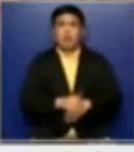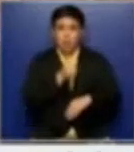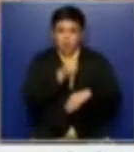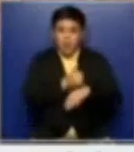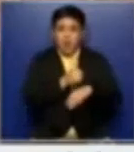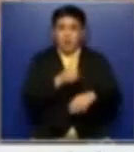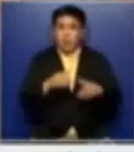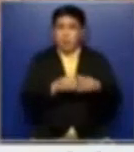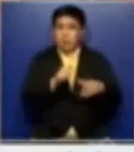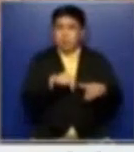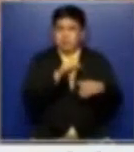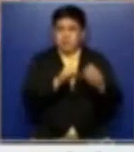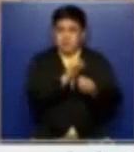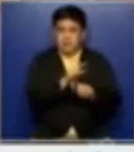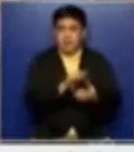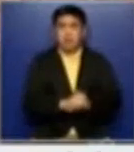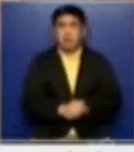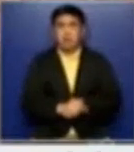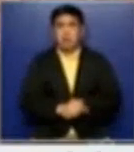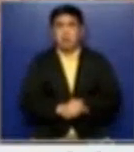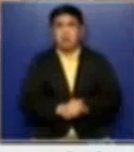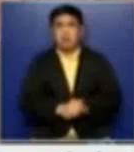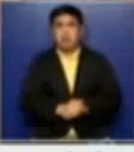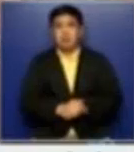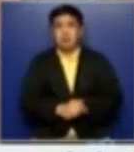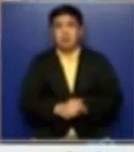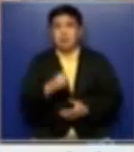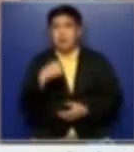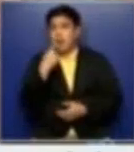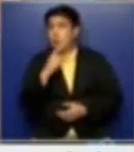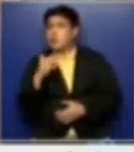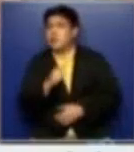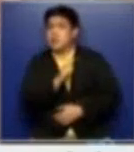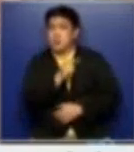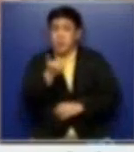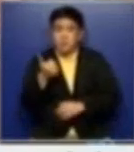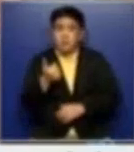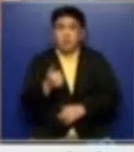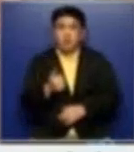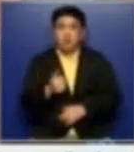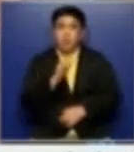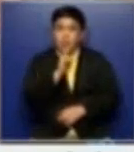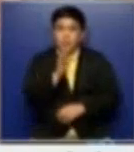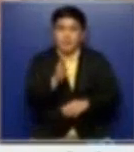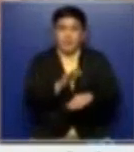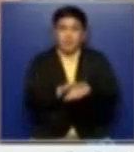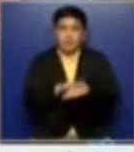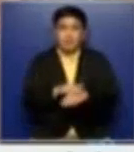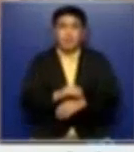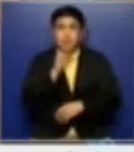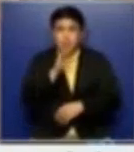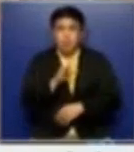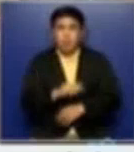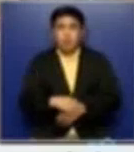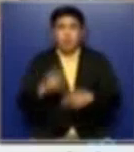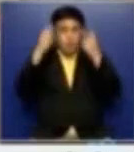หัวหน้าทีมเพราะอะไรรู้ไหมครับท่านอย่าไปคิดว่าคนอื่นเป็นได้แล้วท่านเป็นได้ไม่ใช่อันนี้ไม่ใช่ประมาทกันนะท่านทักษิ